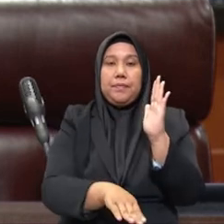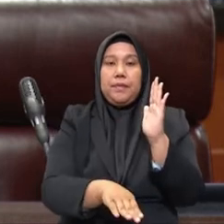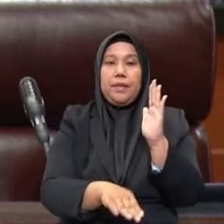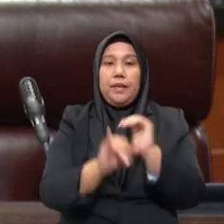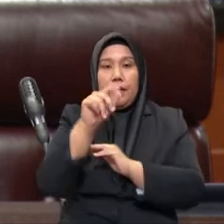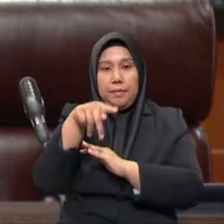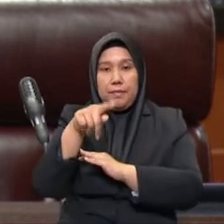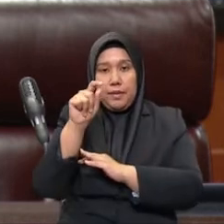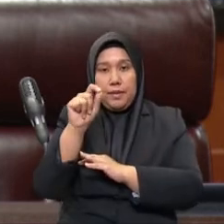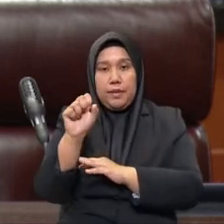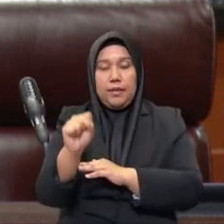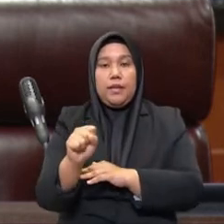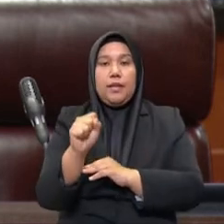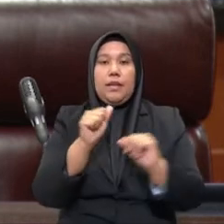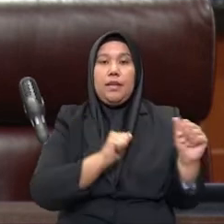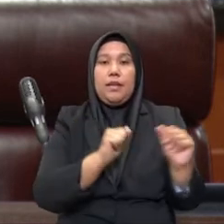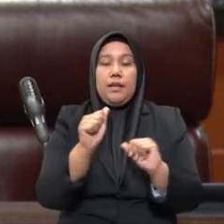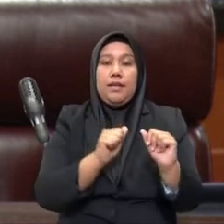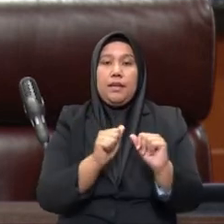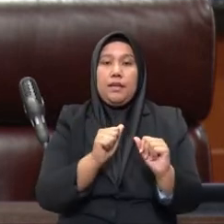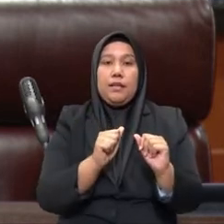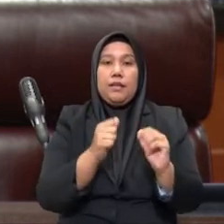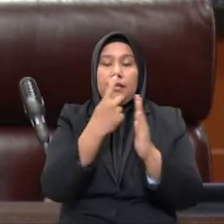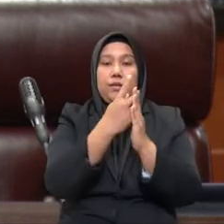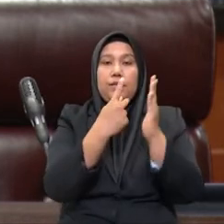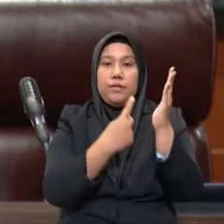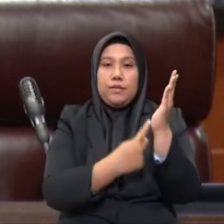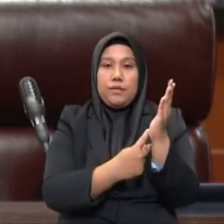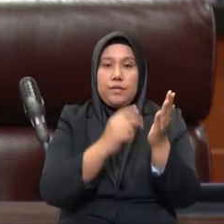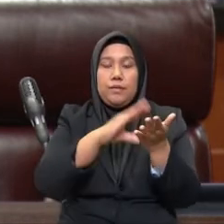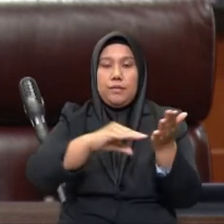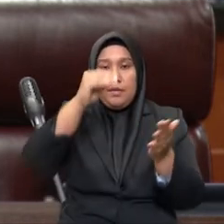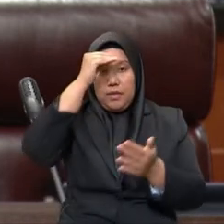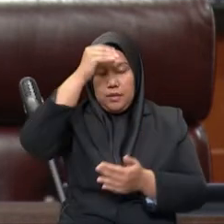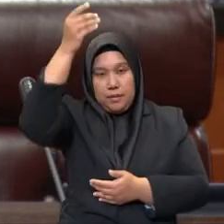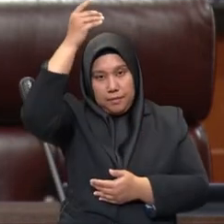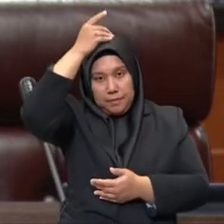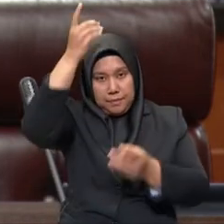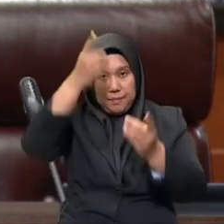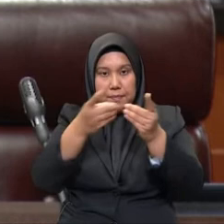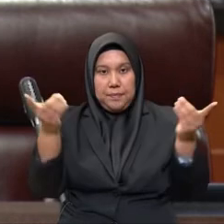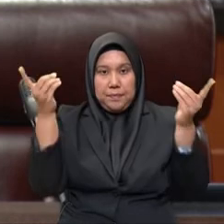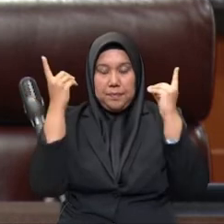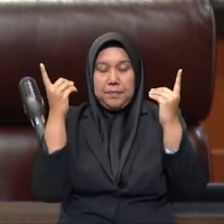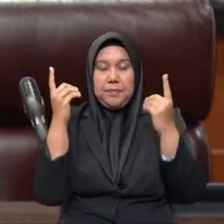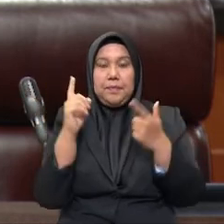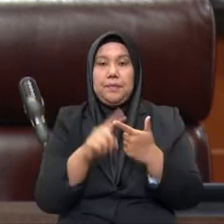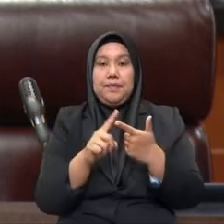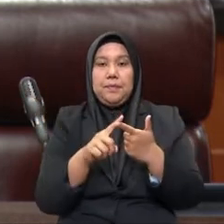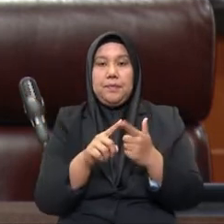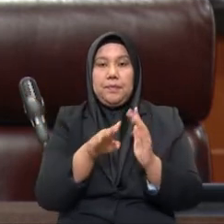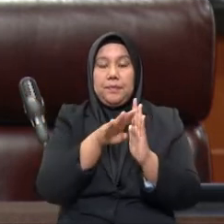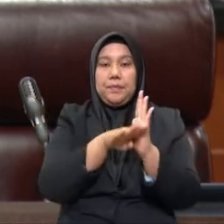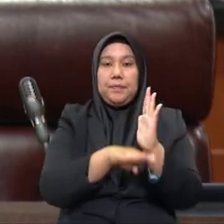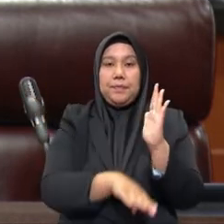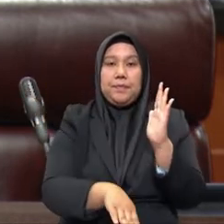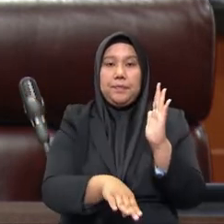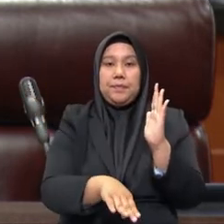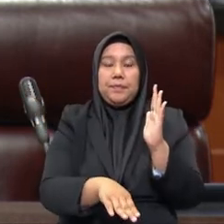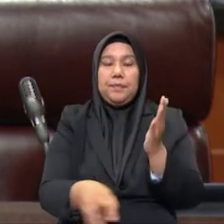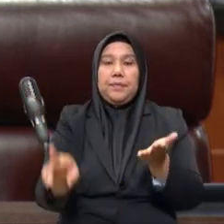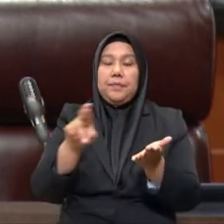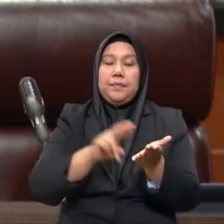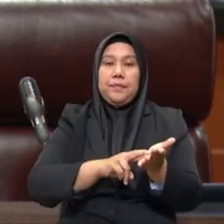aktif menawarkan kursus pengajian kejururawatan peringkat diploma. Yang kedua, penurunan pendaftaran